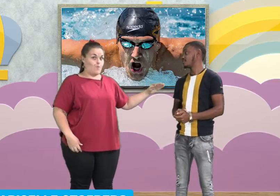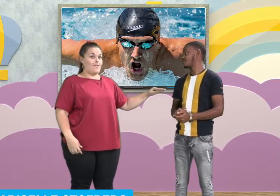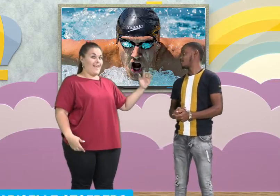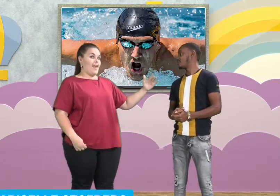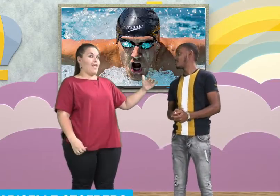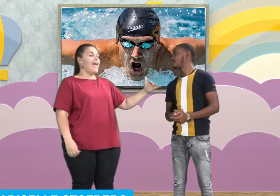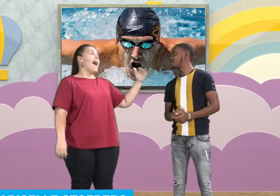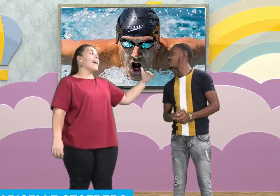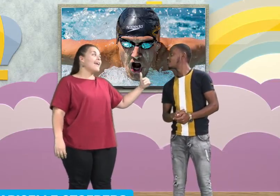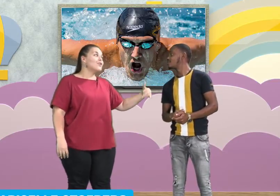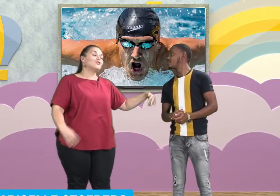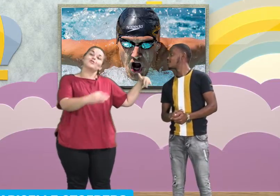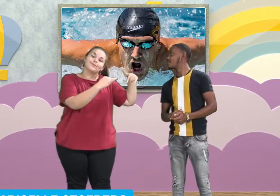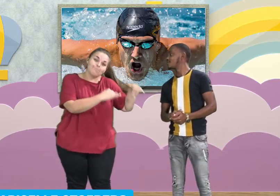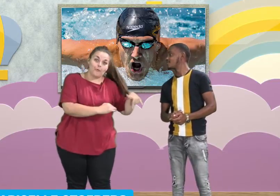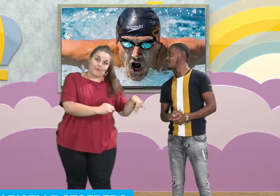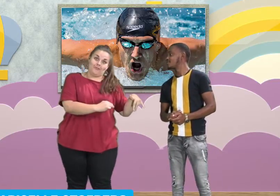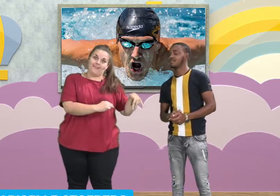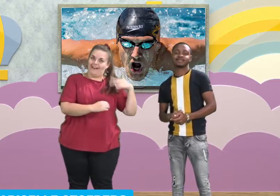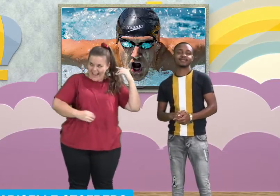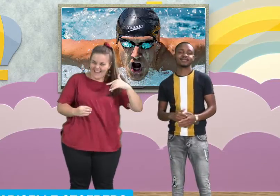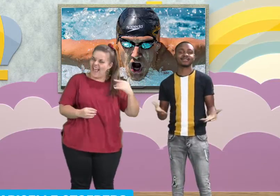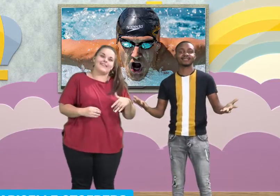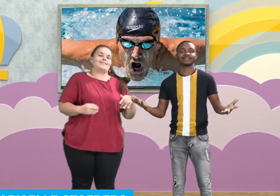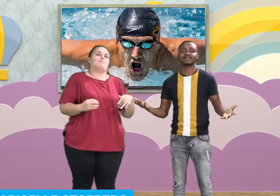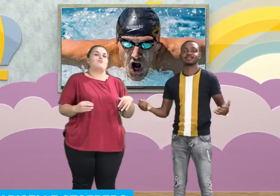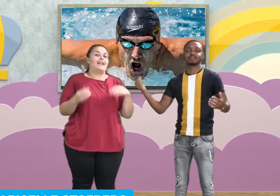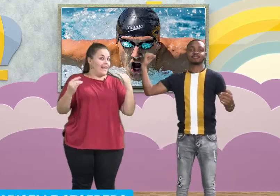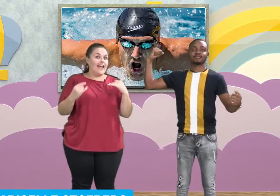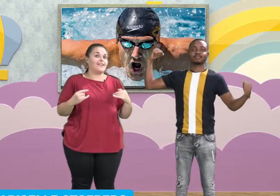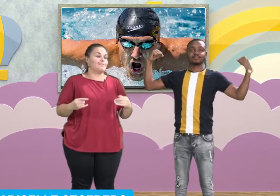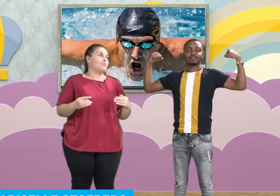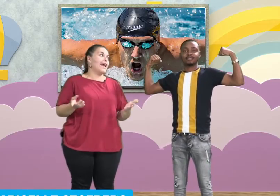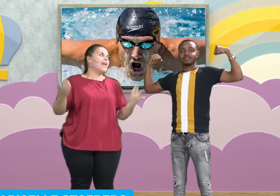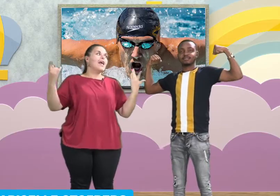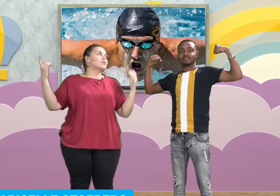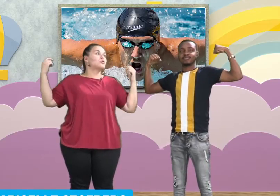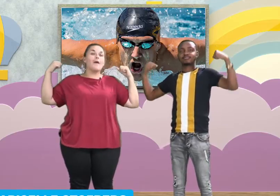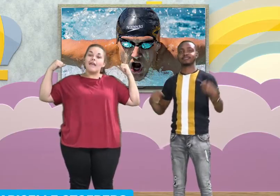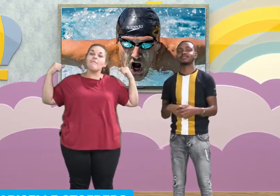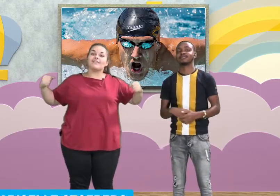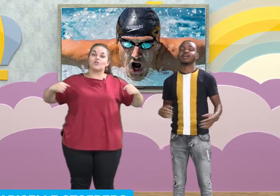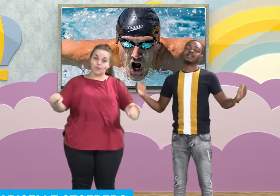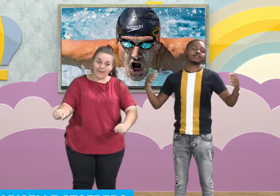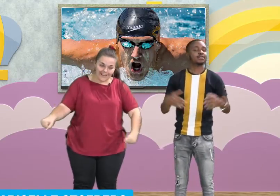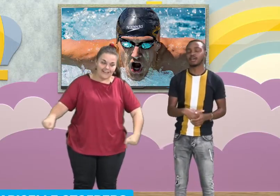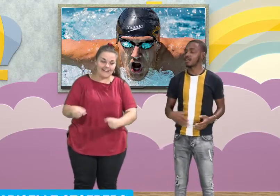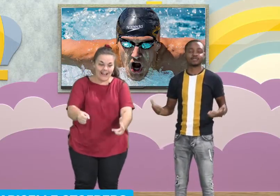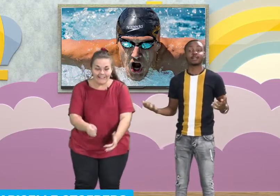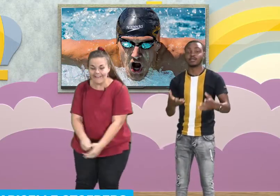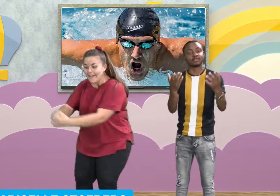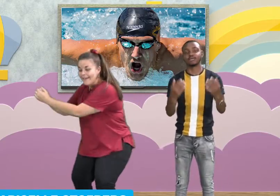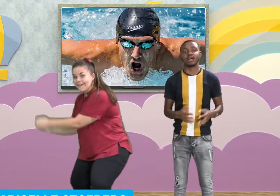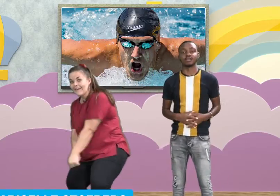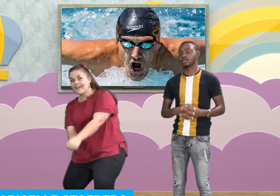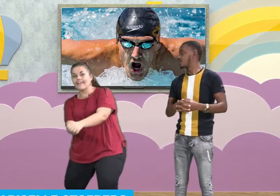hierso, nee. Hy doen sport. Regte egte sport. Hy swem en stoei en